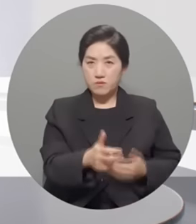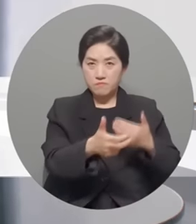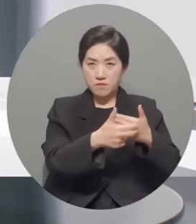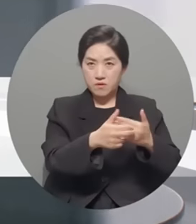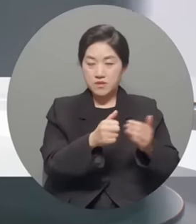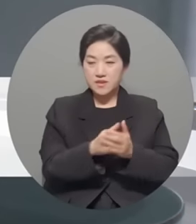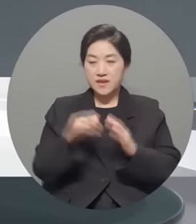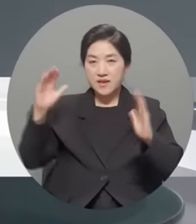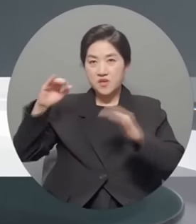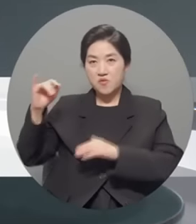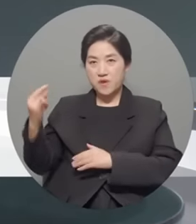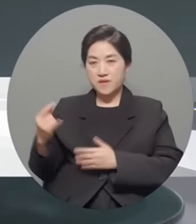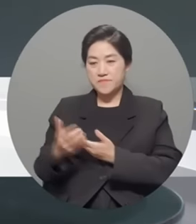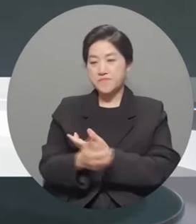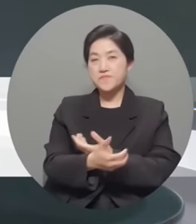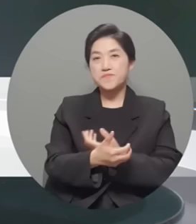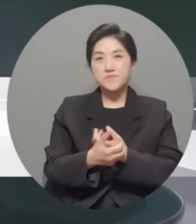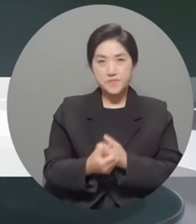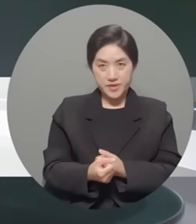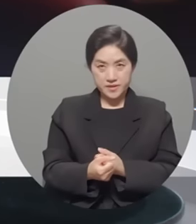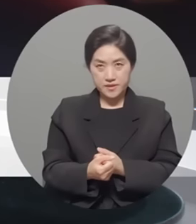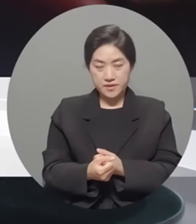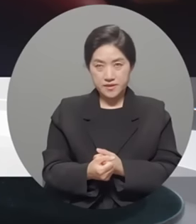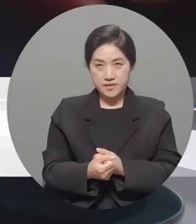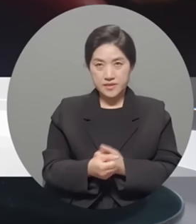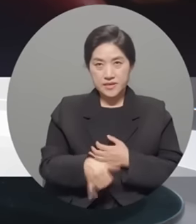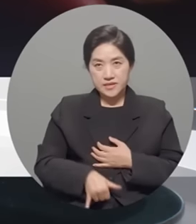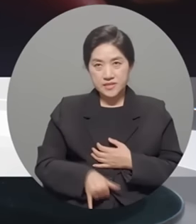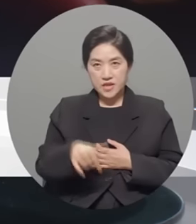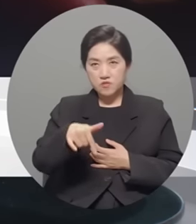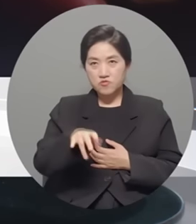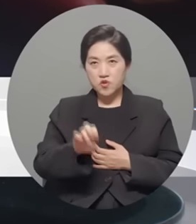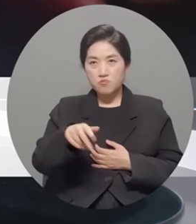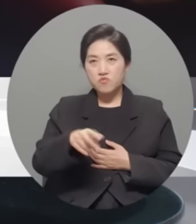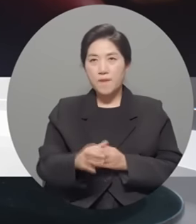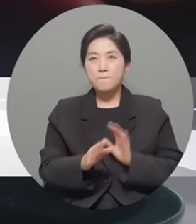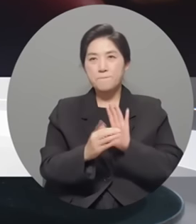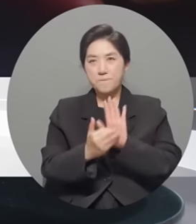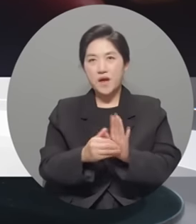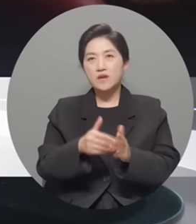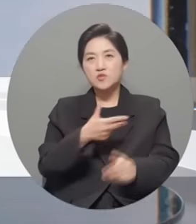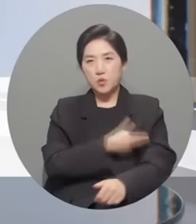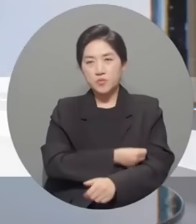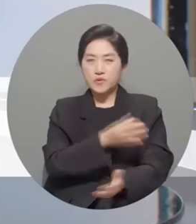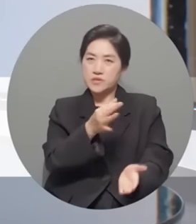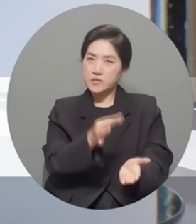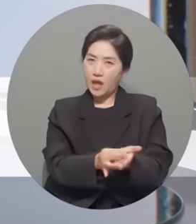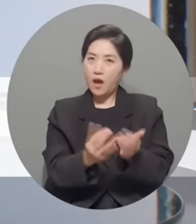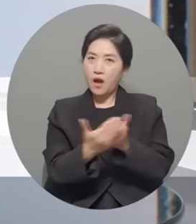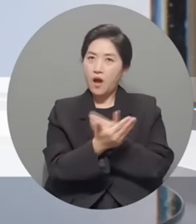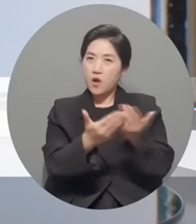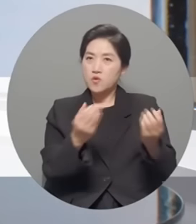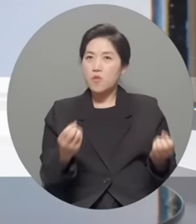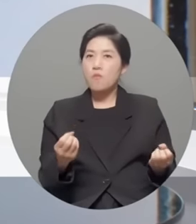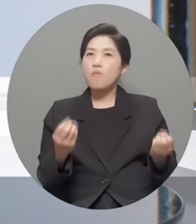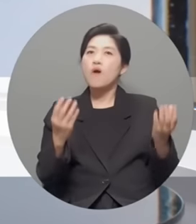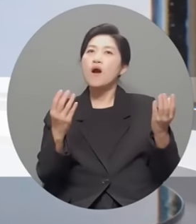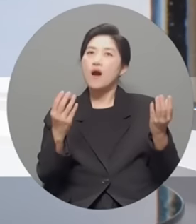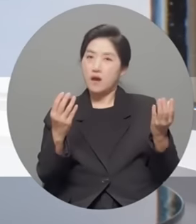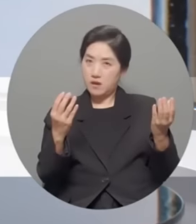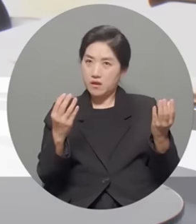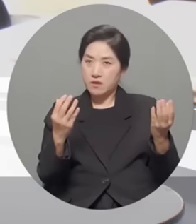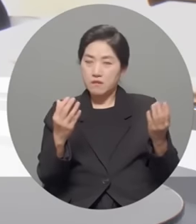이 학교의 학생회랑 제휴를 맺어서 자궁경부암 예방접종을 저렴한 가격에 해주는 행사를 하고